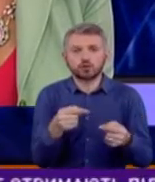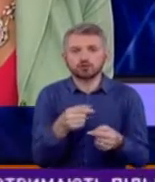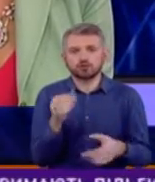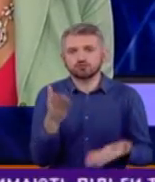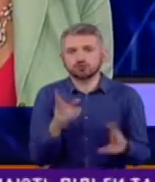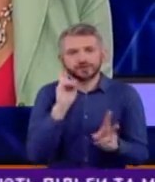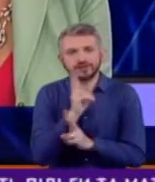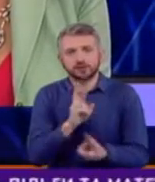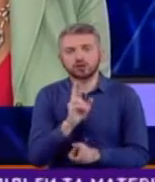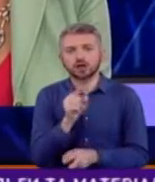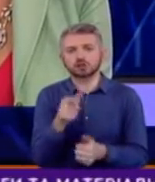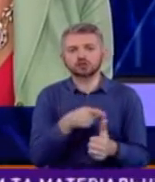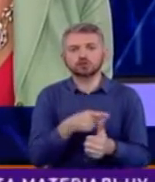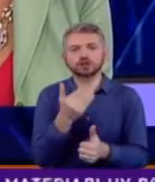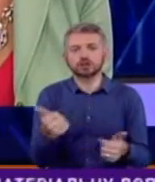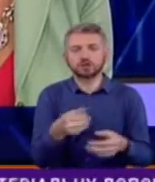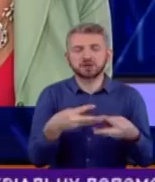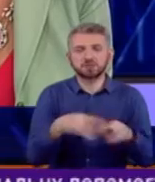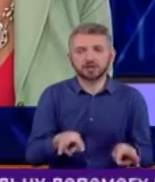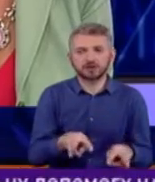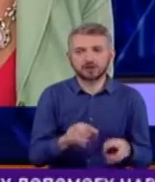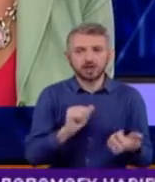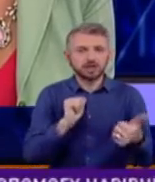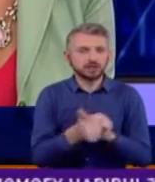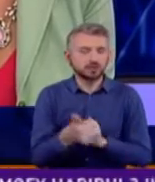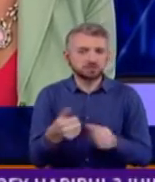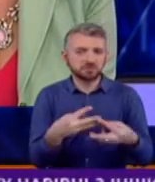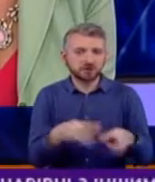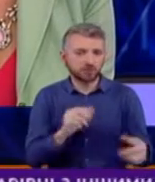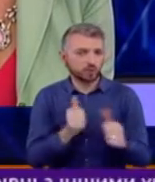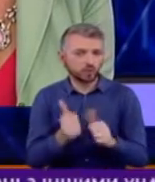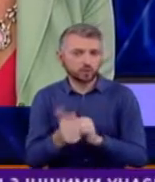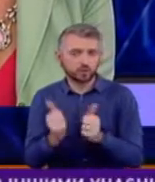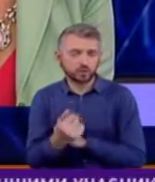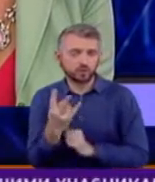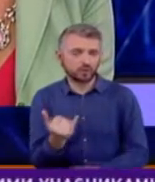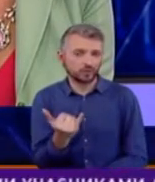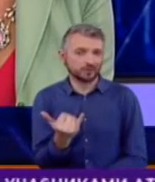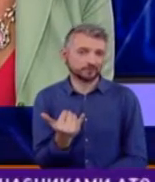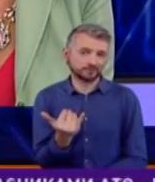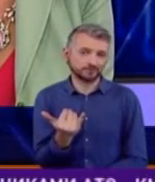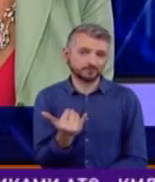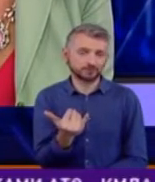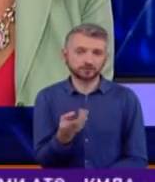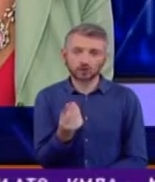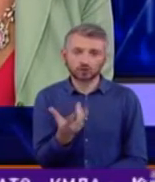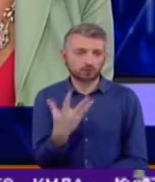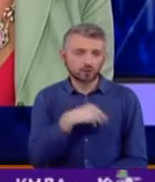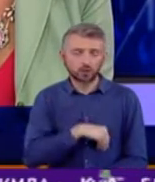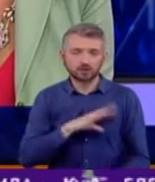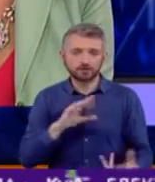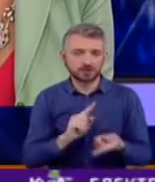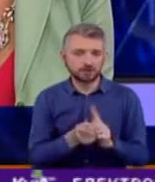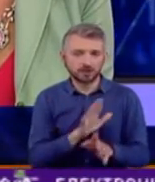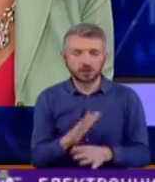не знати, як звуть їх прем'єр-міністра, і від зміни прем'єр-міністра в них сума їх доходів абсолютно не міняється. От